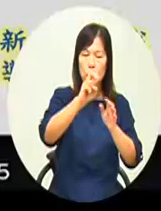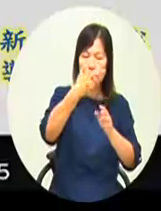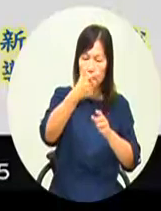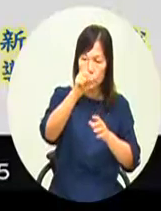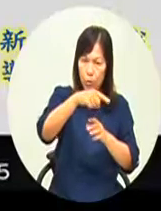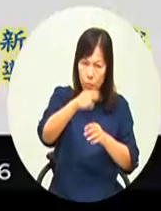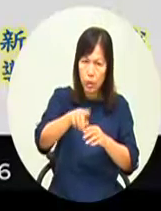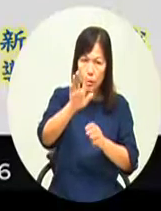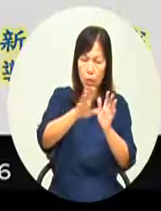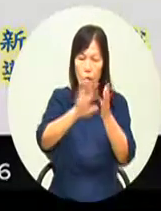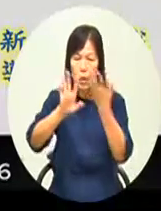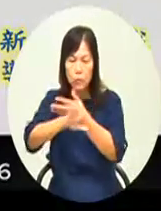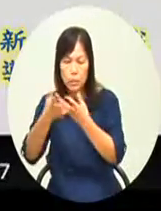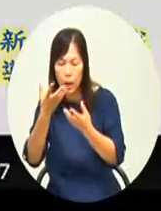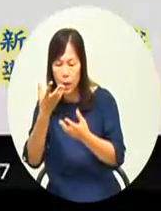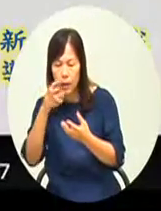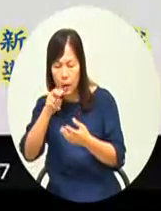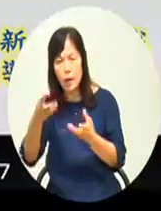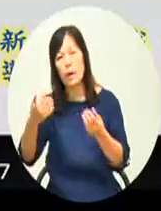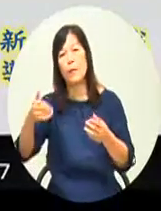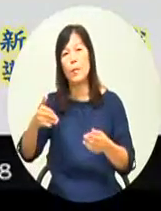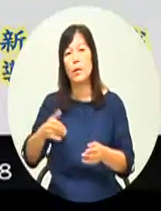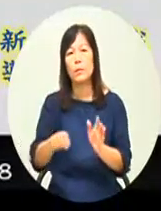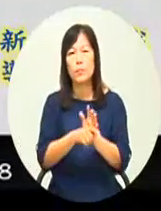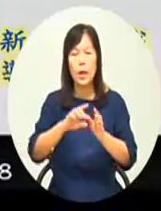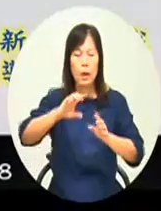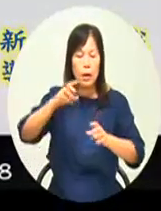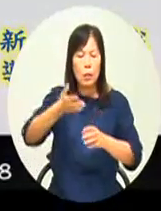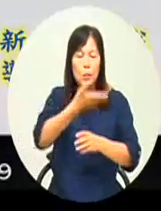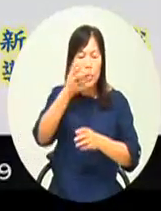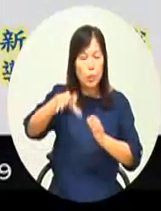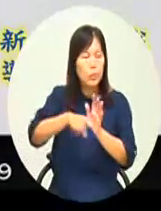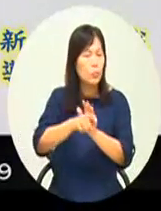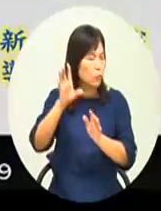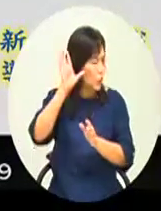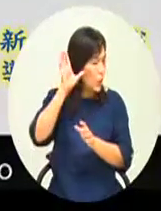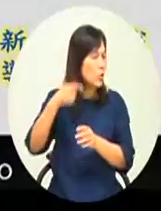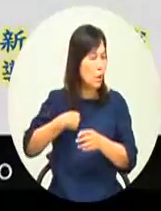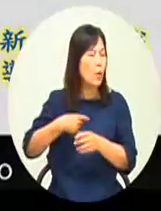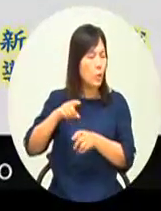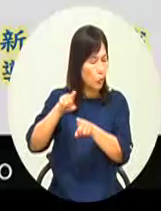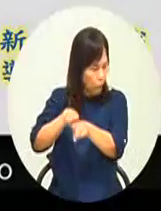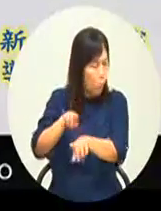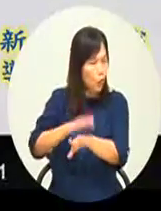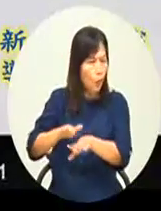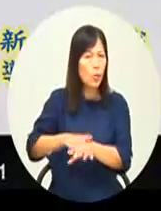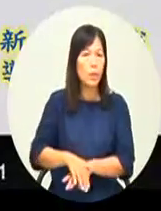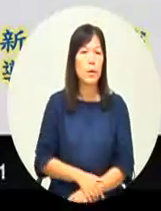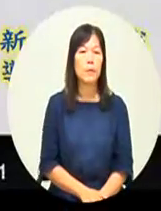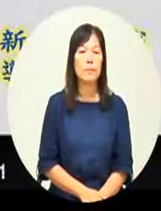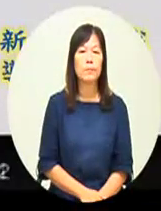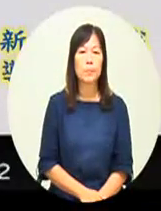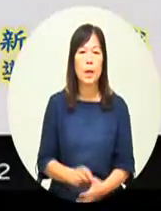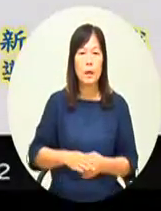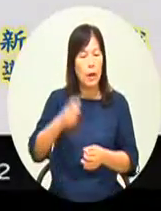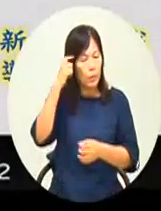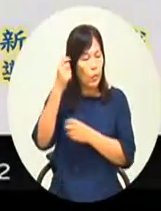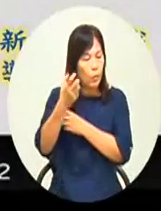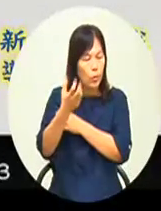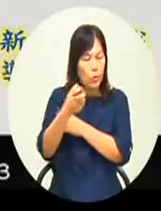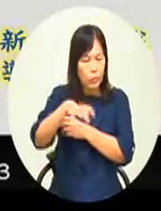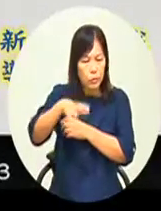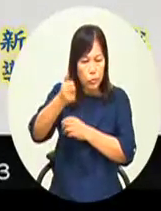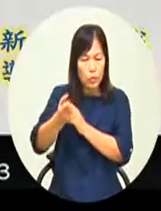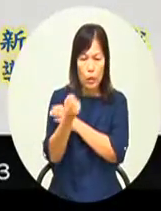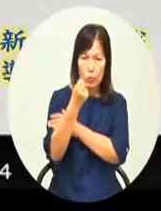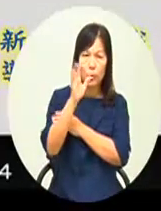部分我还没有看到数字，但我觉得观光局也愿意听本席曾经这样子的一个建议，我看到局长也很积极，所以在